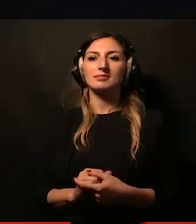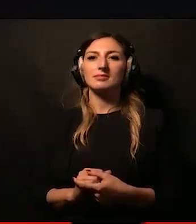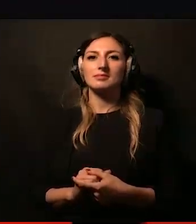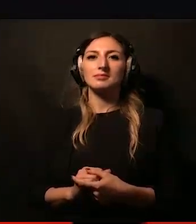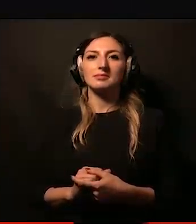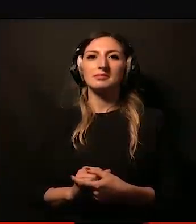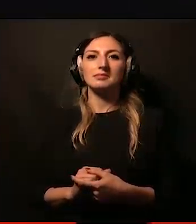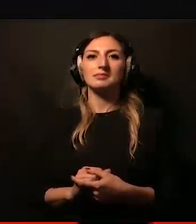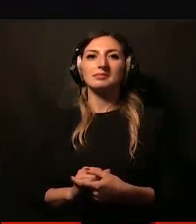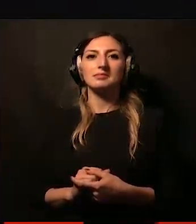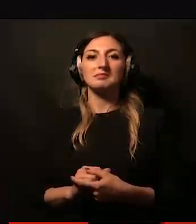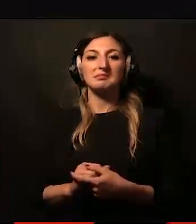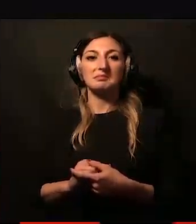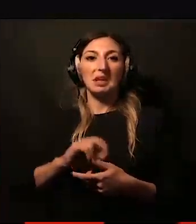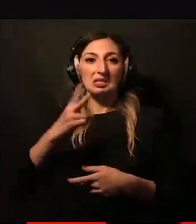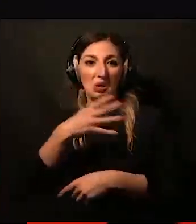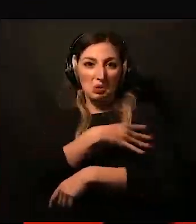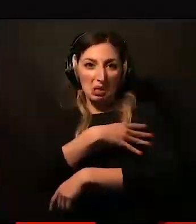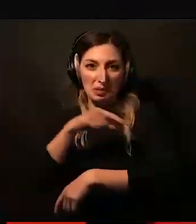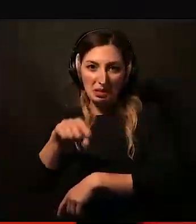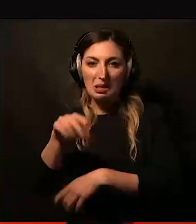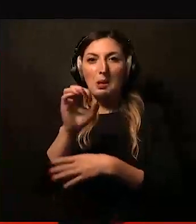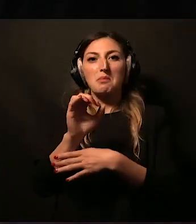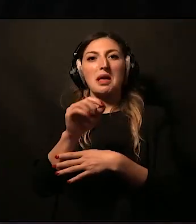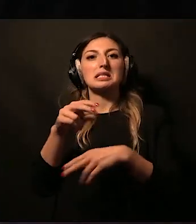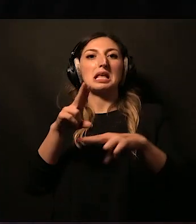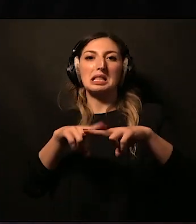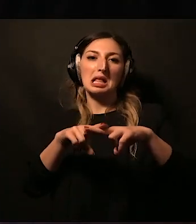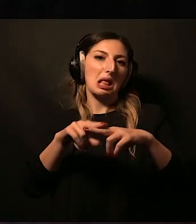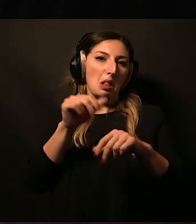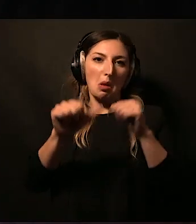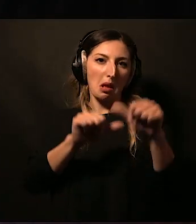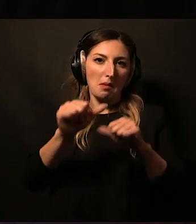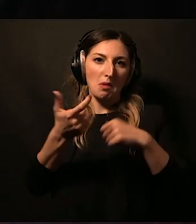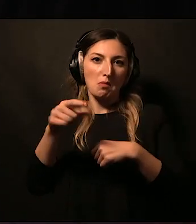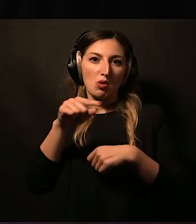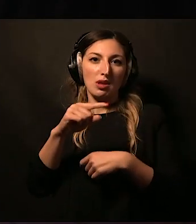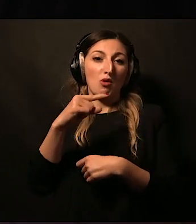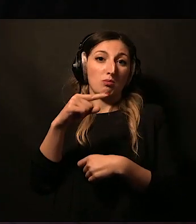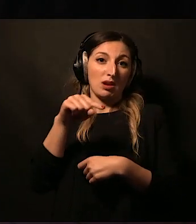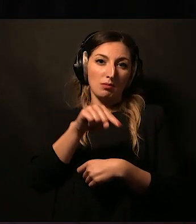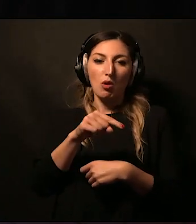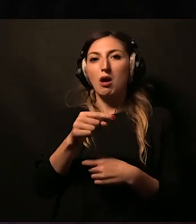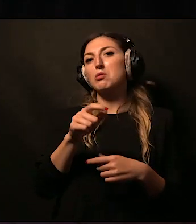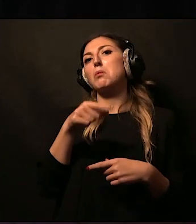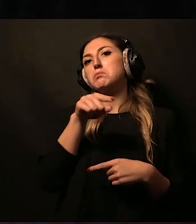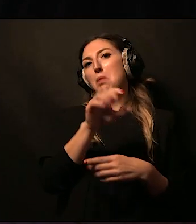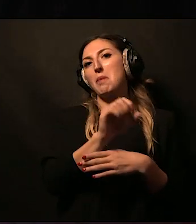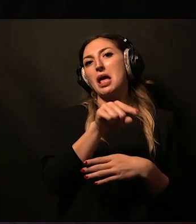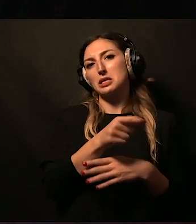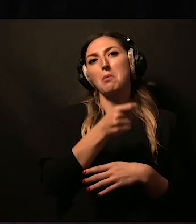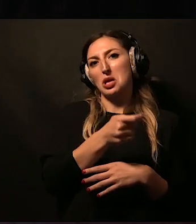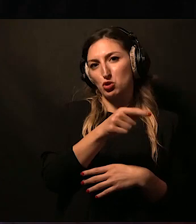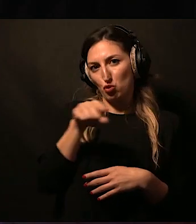in seconda elementare ho cambiato maestra di italiano perché quella del primo anno era andata in pensione la nuova